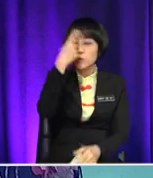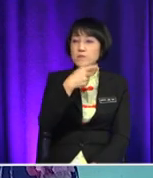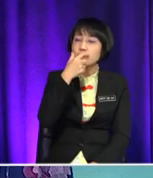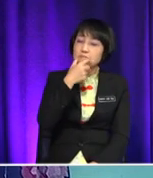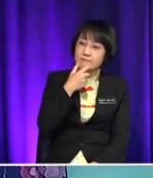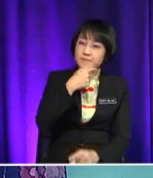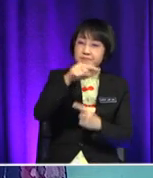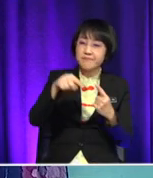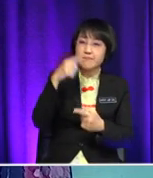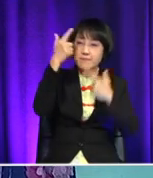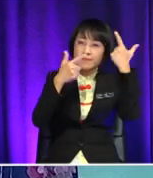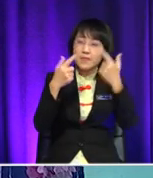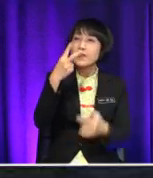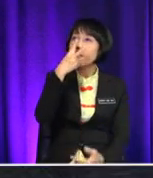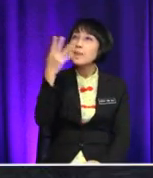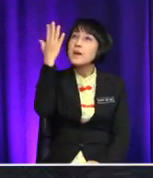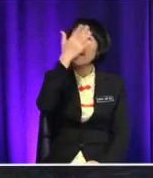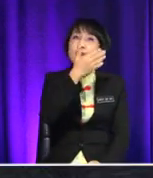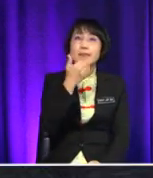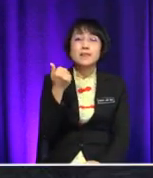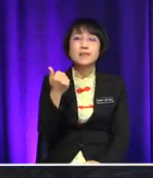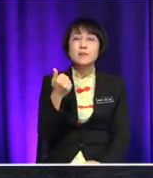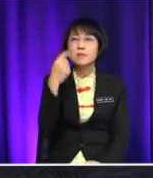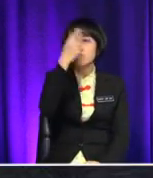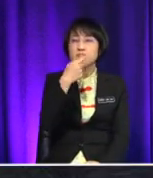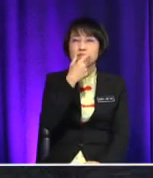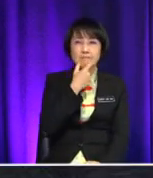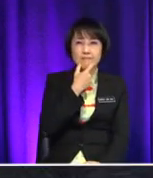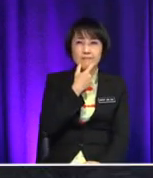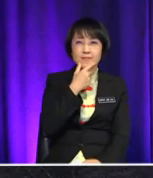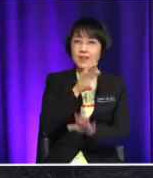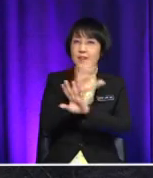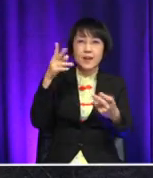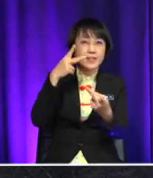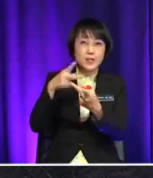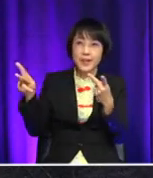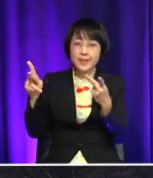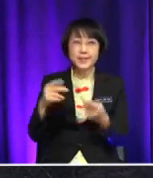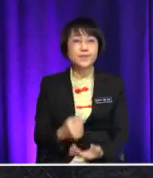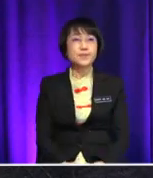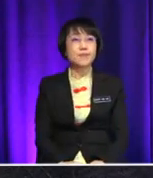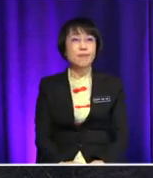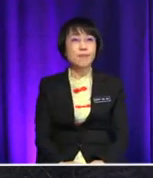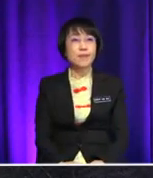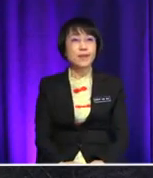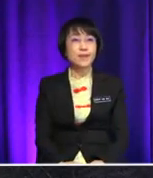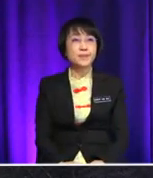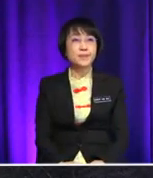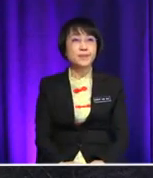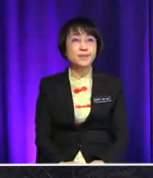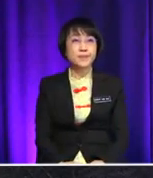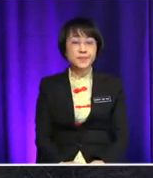nampak keindahan alam tapi dalam wajah ya sedih baik seterusnya Oke Sebelum saya nak masuk